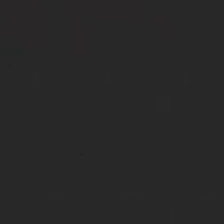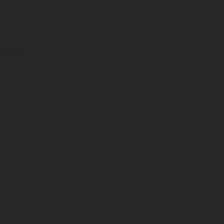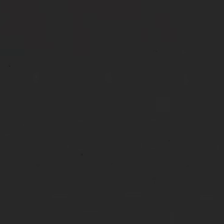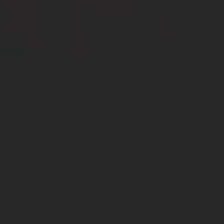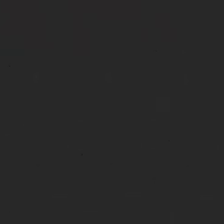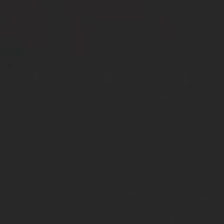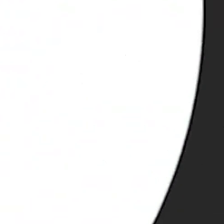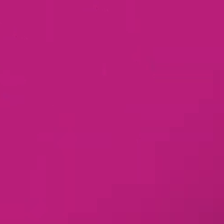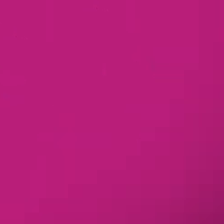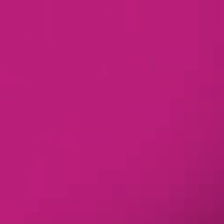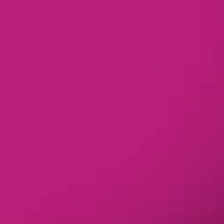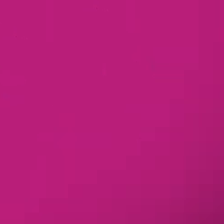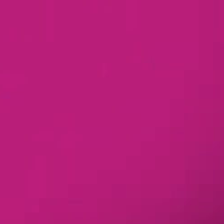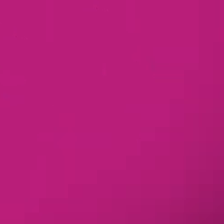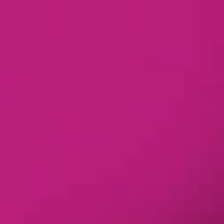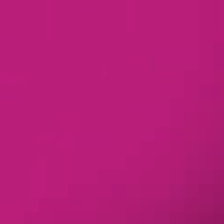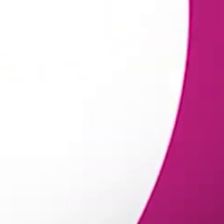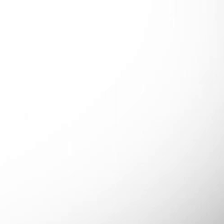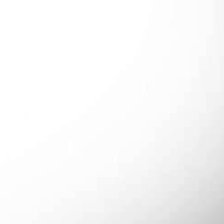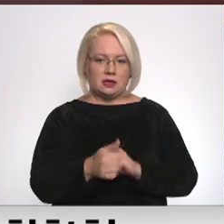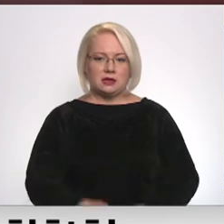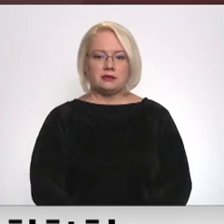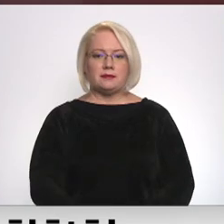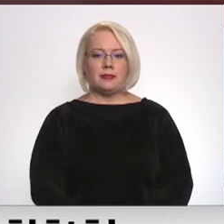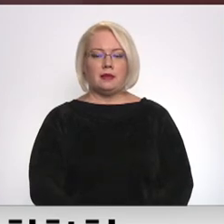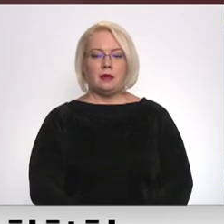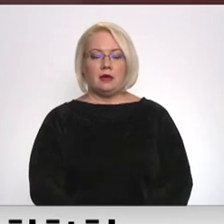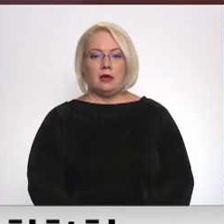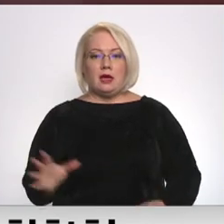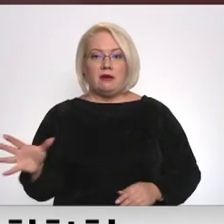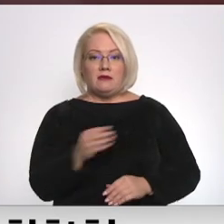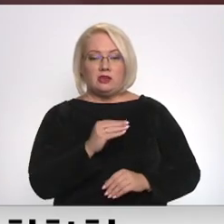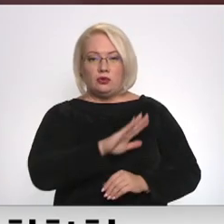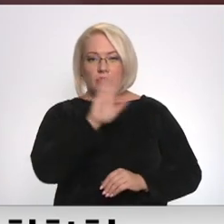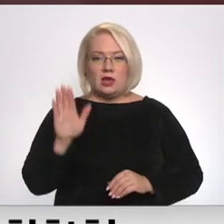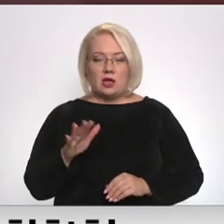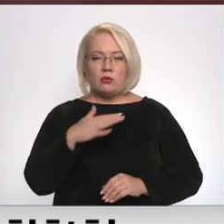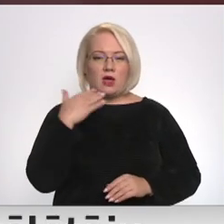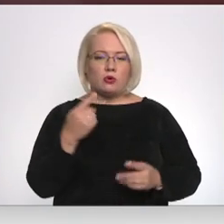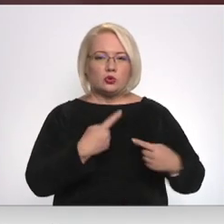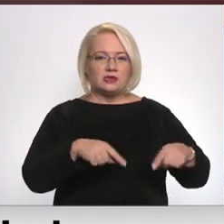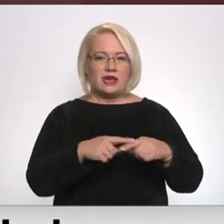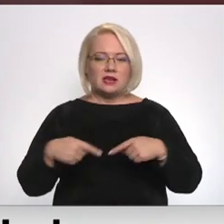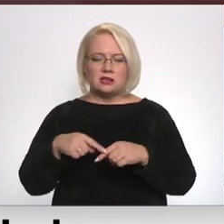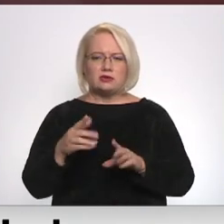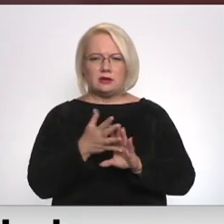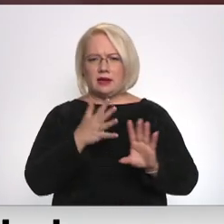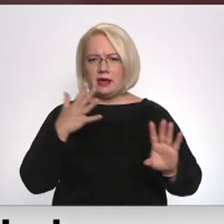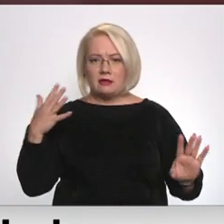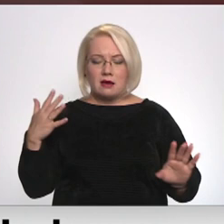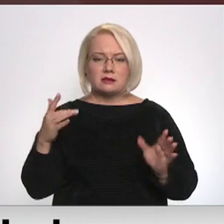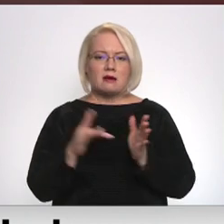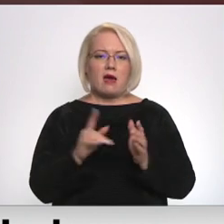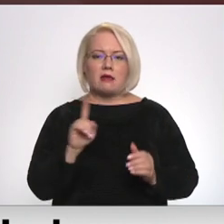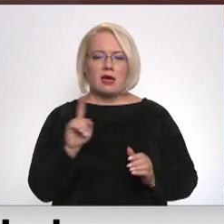Re, viss ēters ir te! Visu dienu vairākos iecirkņos novērotas garas rindas, kāda